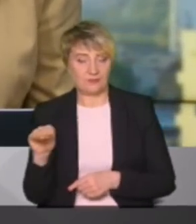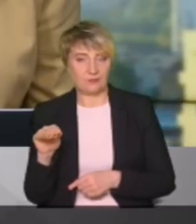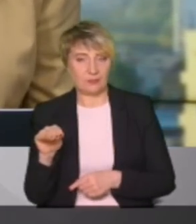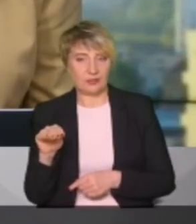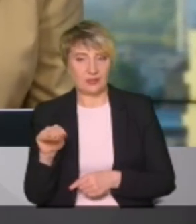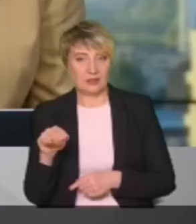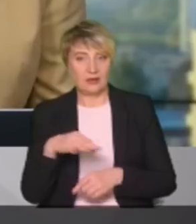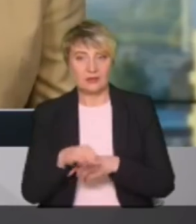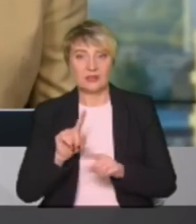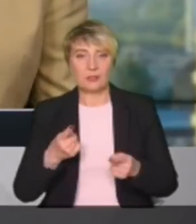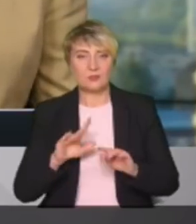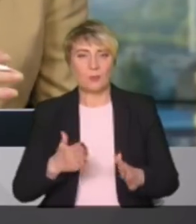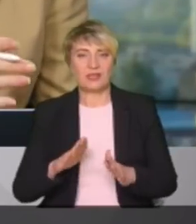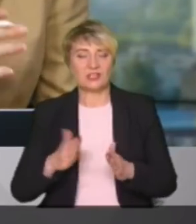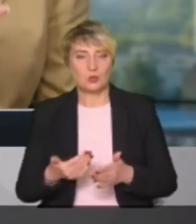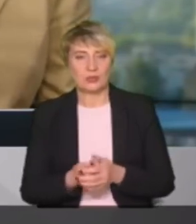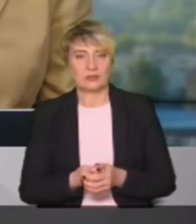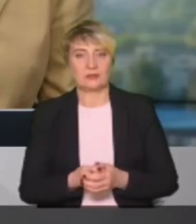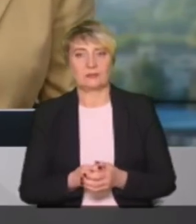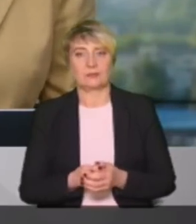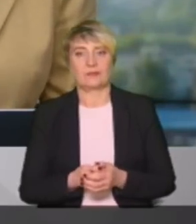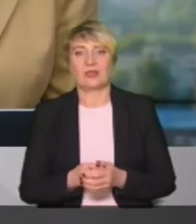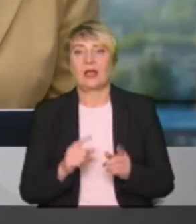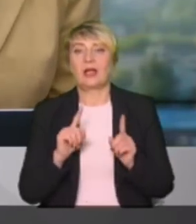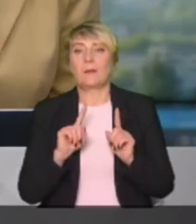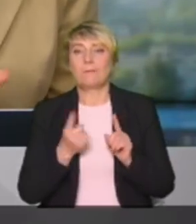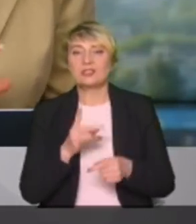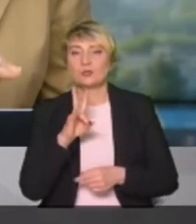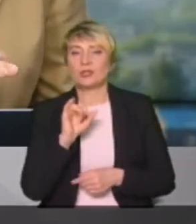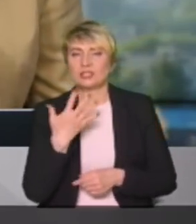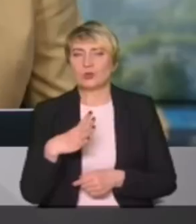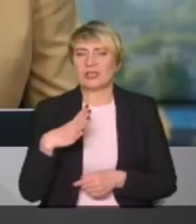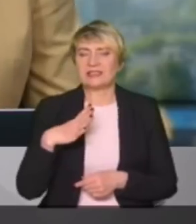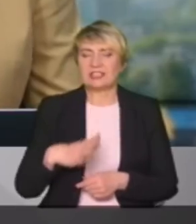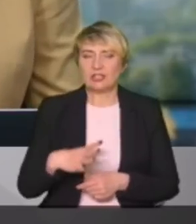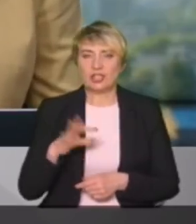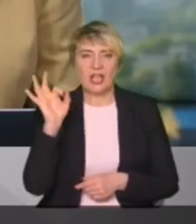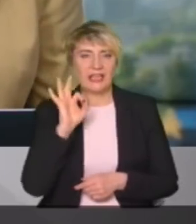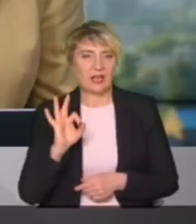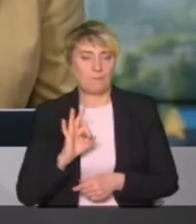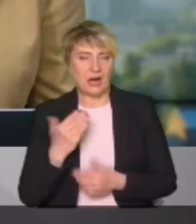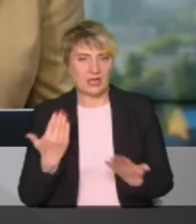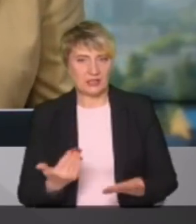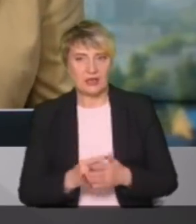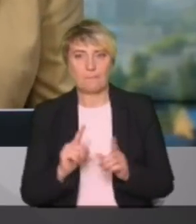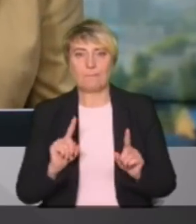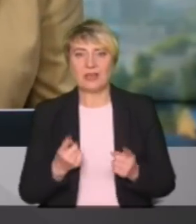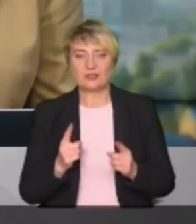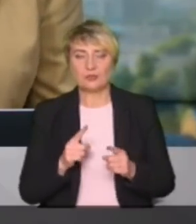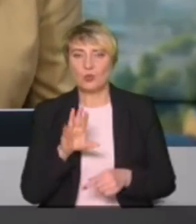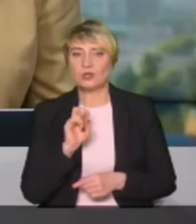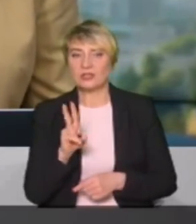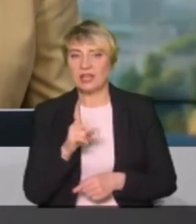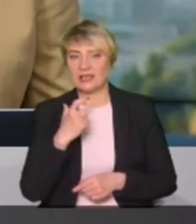По вашему мнению, почему это происходит? Почему настолько сдержана Германия? Почему так себя